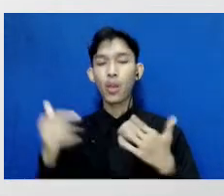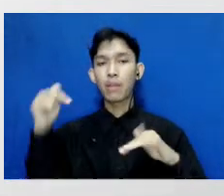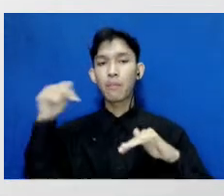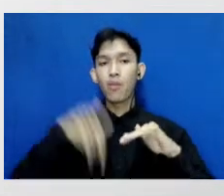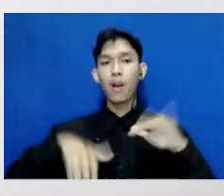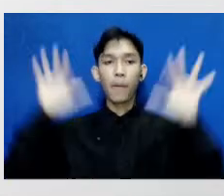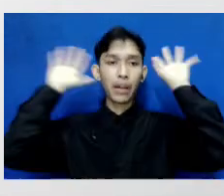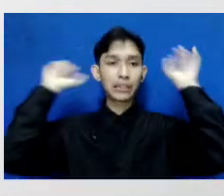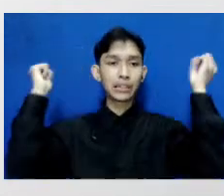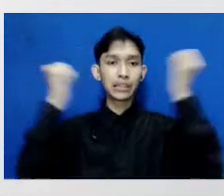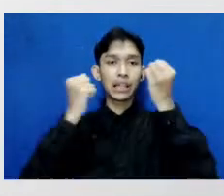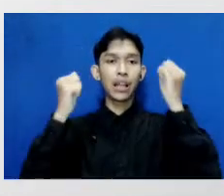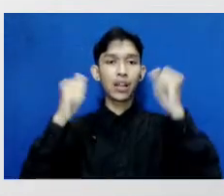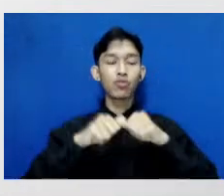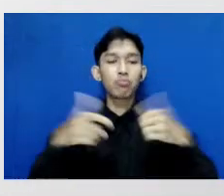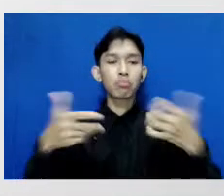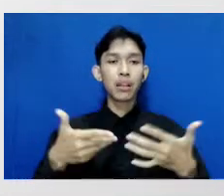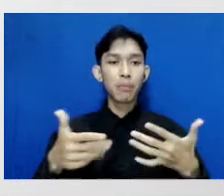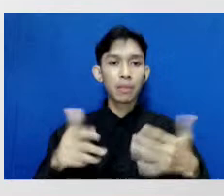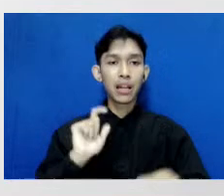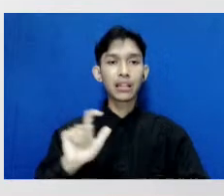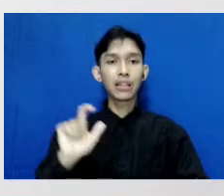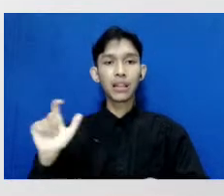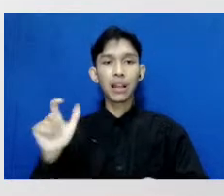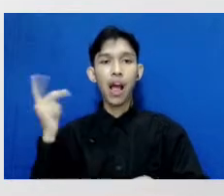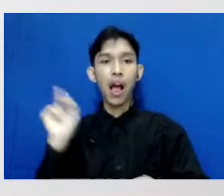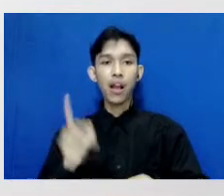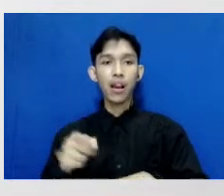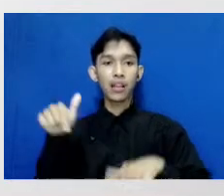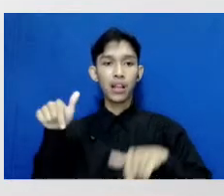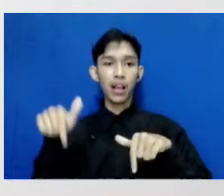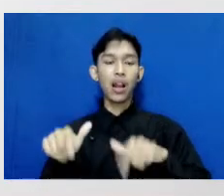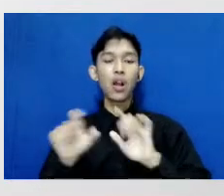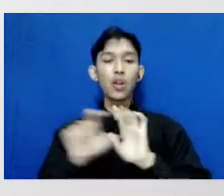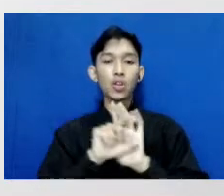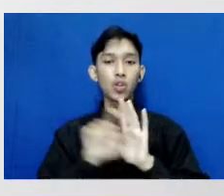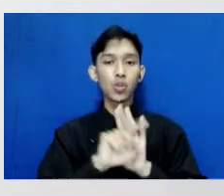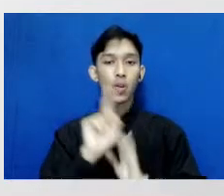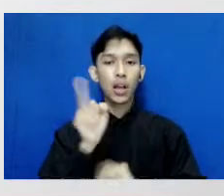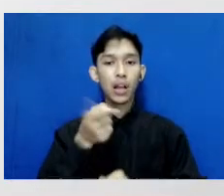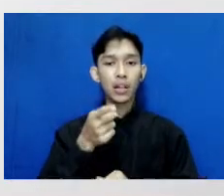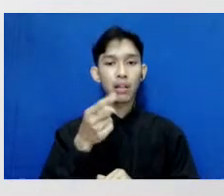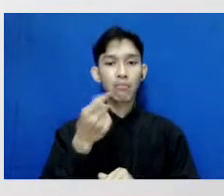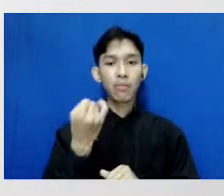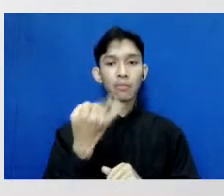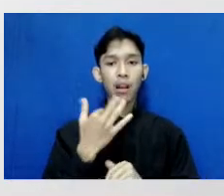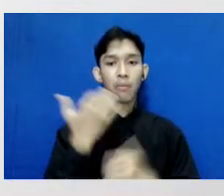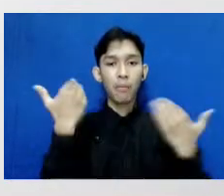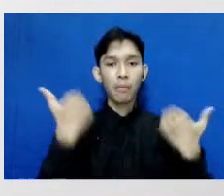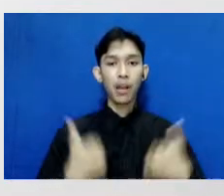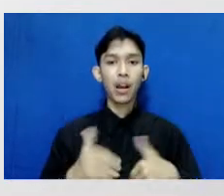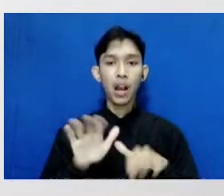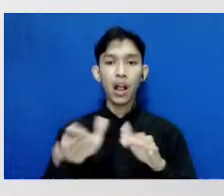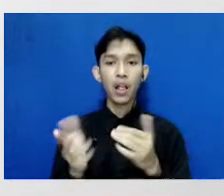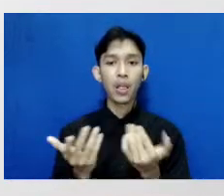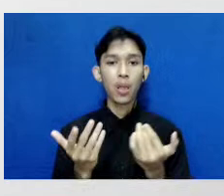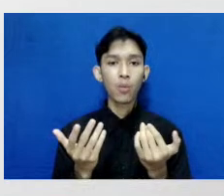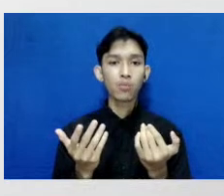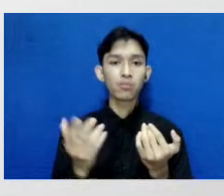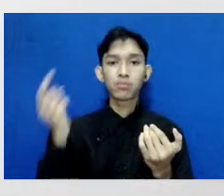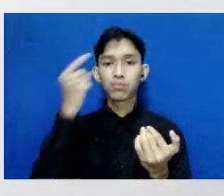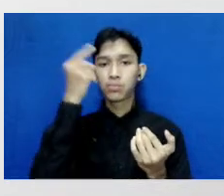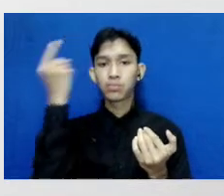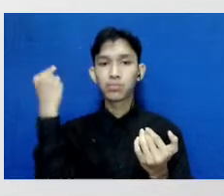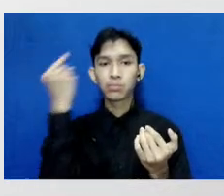Lalu bagaimana dengan pola-pola yang sudah ada? Misalnya ada juga badan-badan atau misalnya